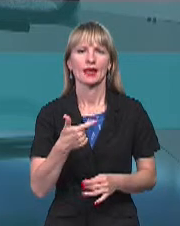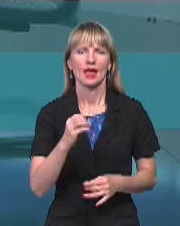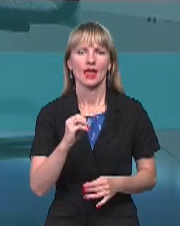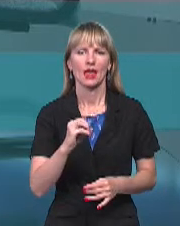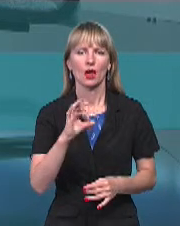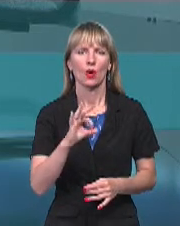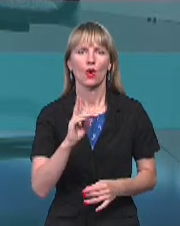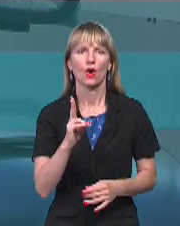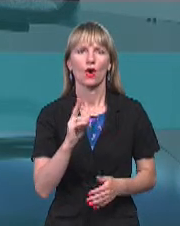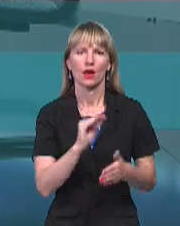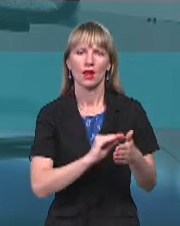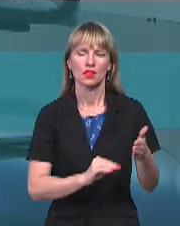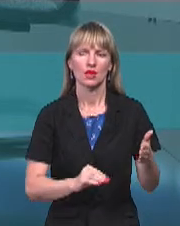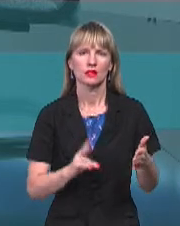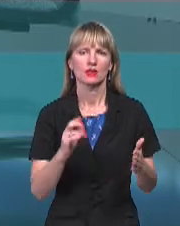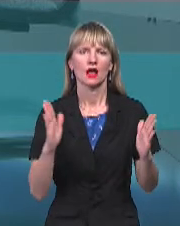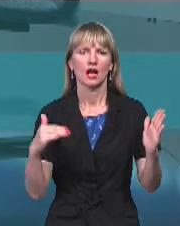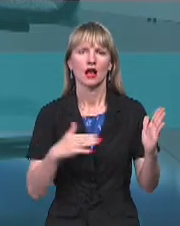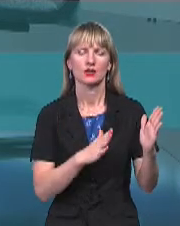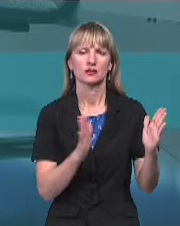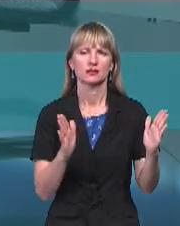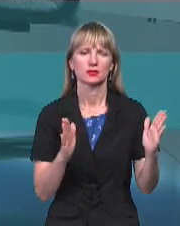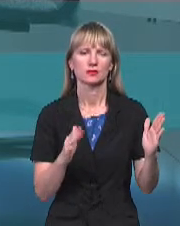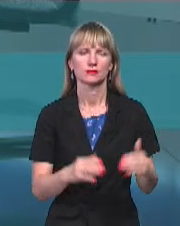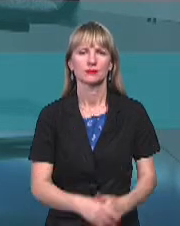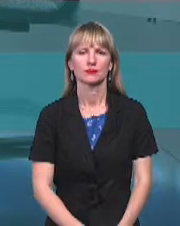Чому виникли такі? На карті,